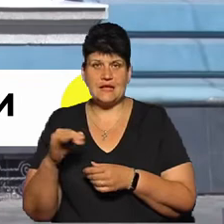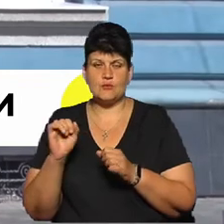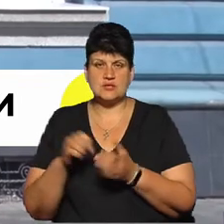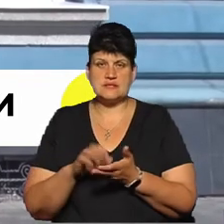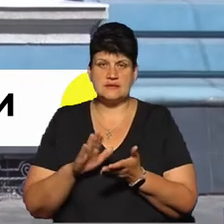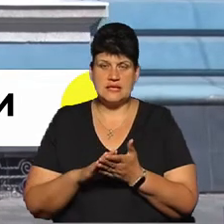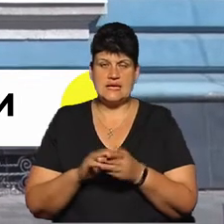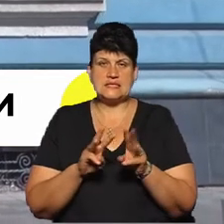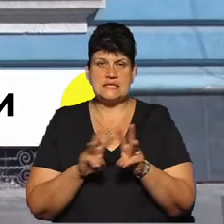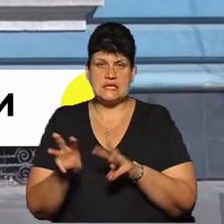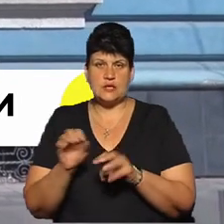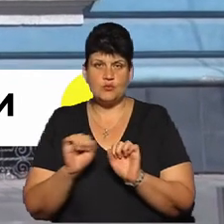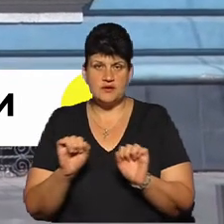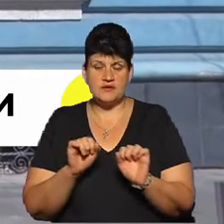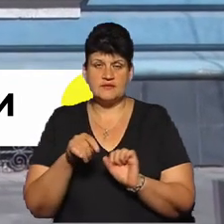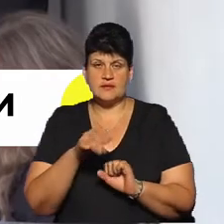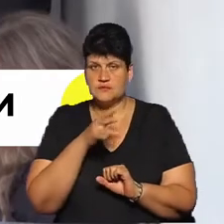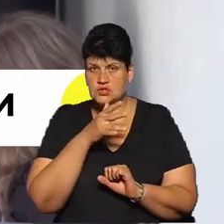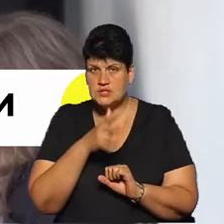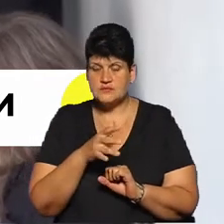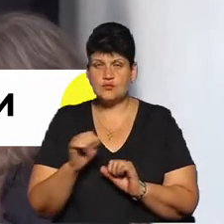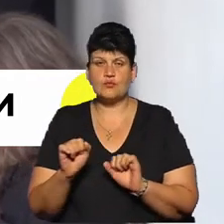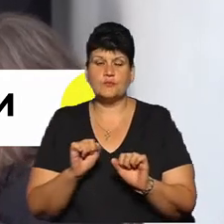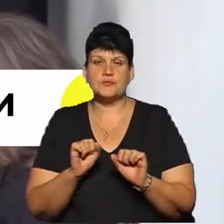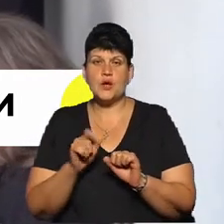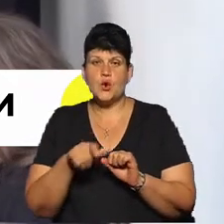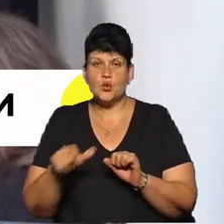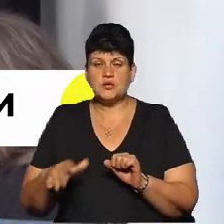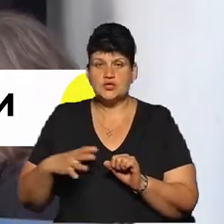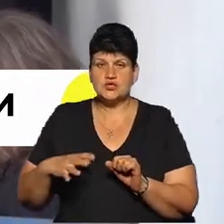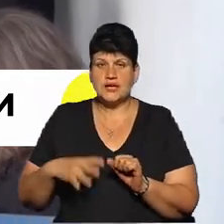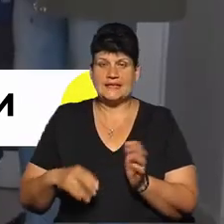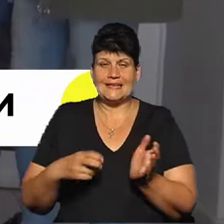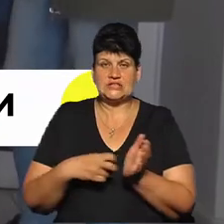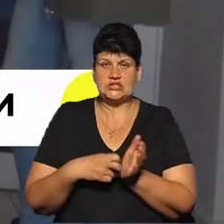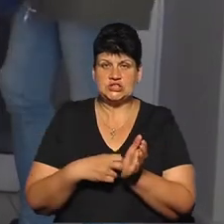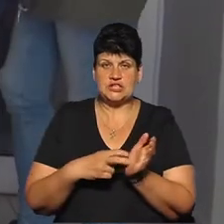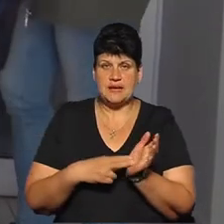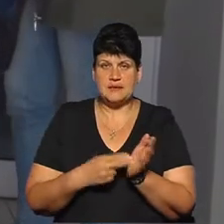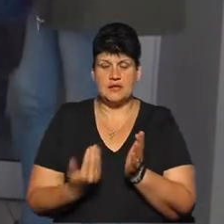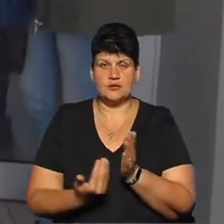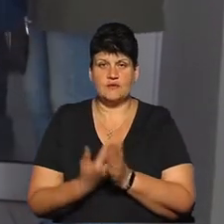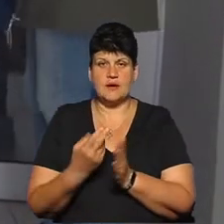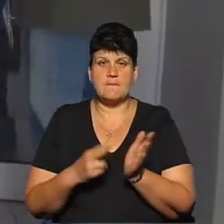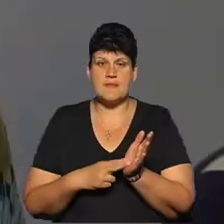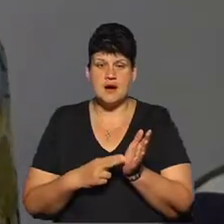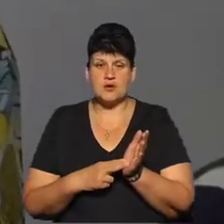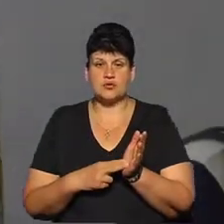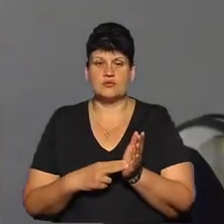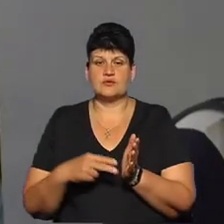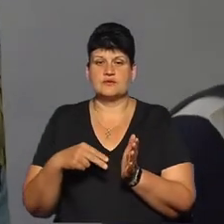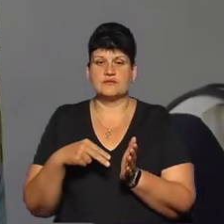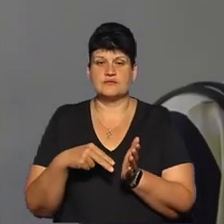Тим часом у відділенні Укрпошти на вулиці Чорновола люди очікують на штемпель для нових марок. Крайня в черзі тернополянка Галина Багрій. Я